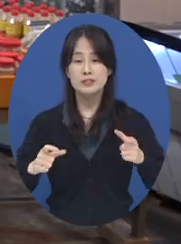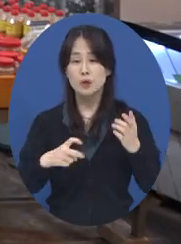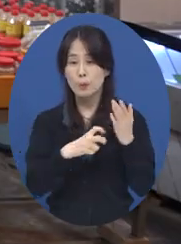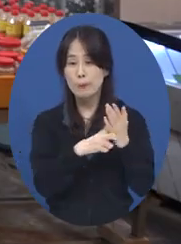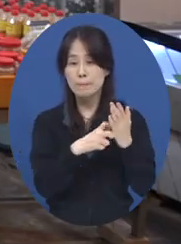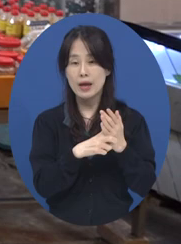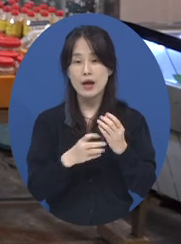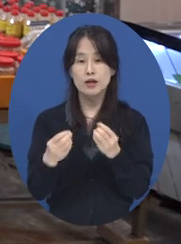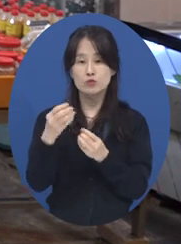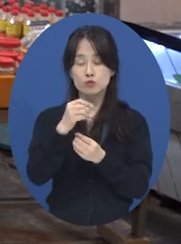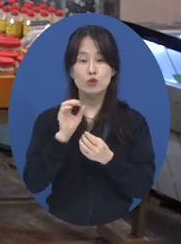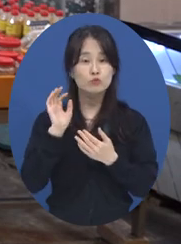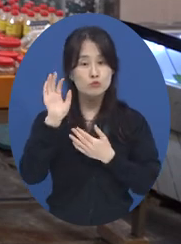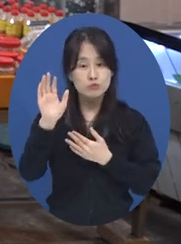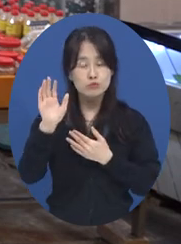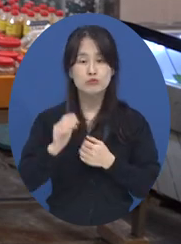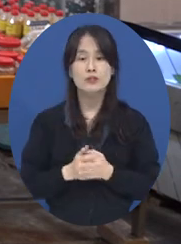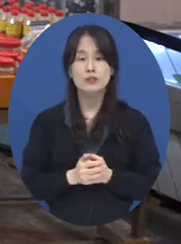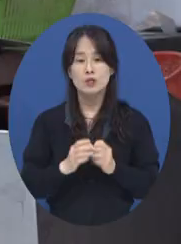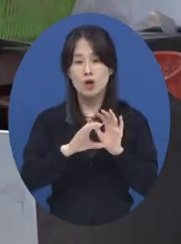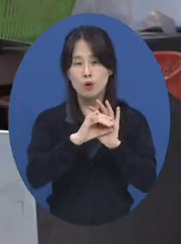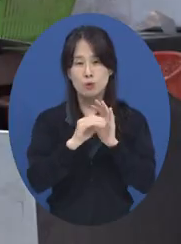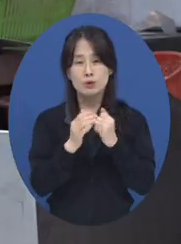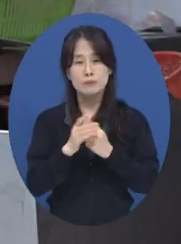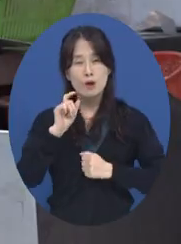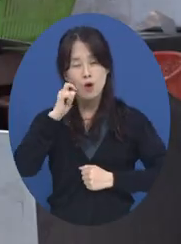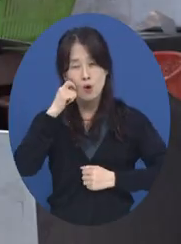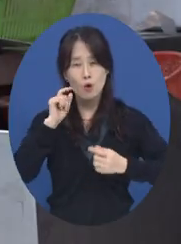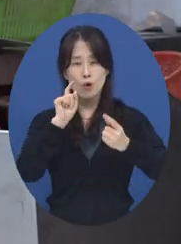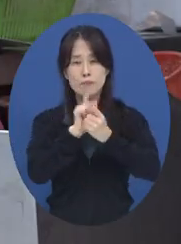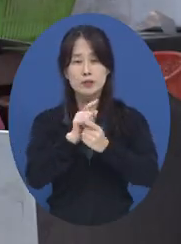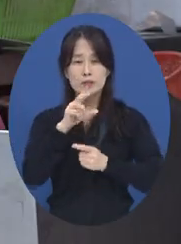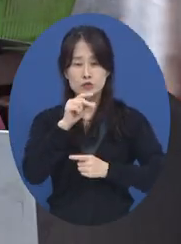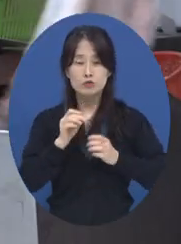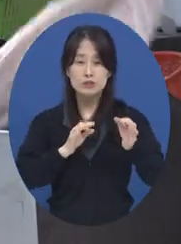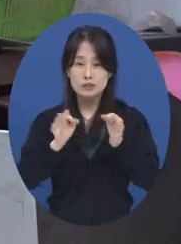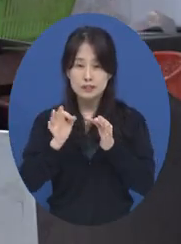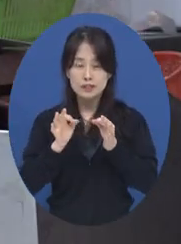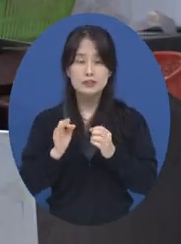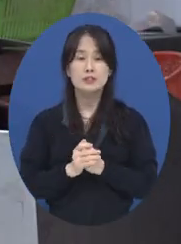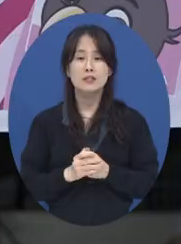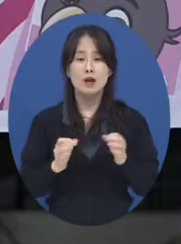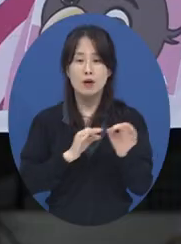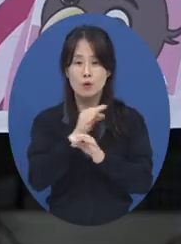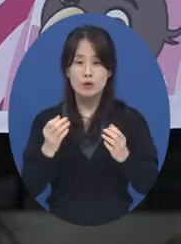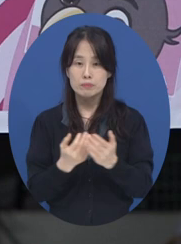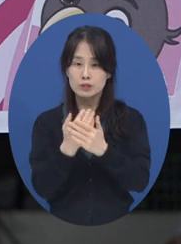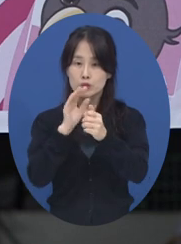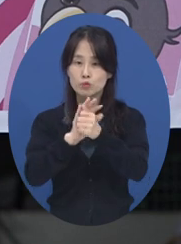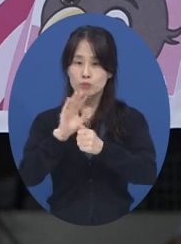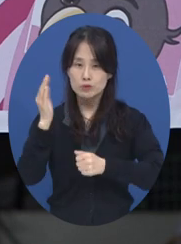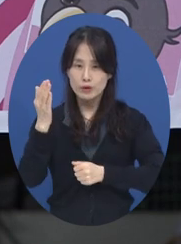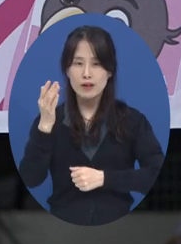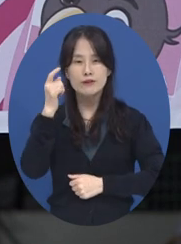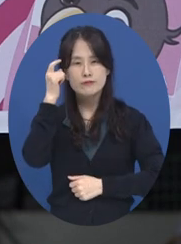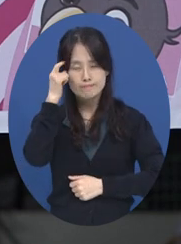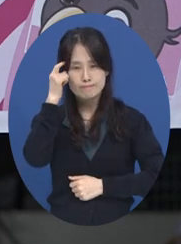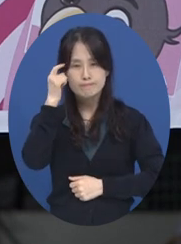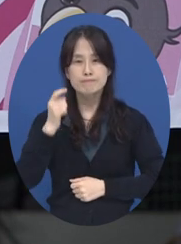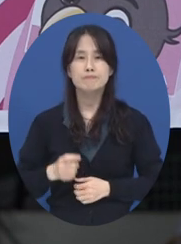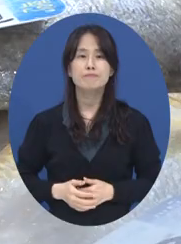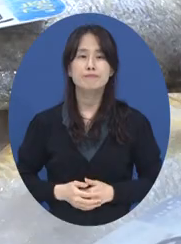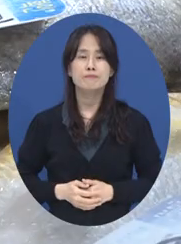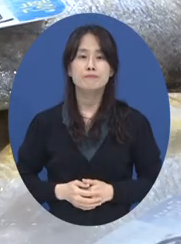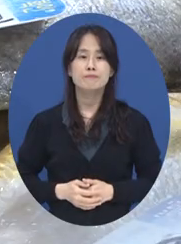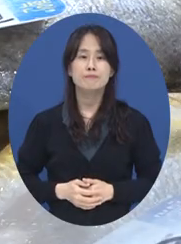화폐가 추석 경기 이후에도 코로나19로 어려움을 겪는 골목 시장 등 지역 경제 활성화에 도움이 될 것으로 관측하고